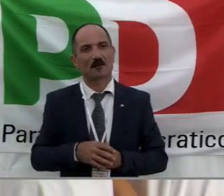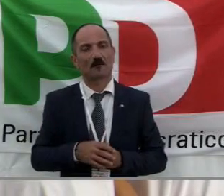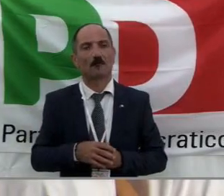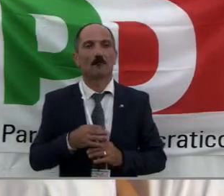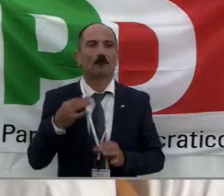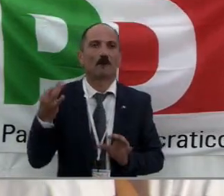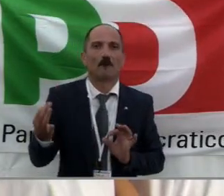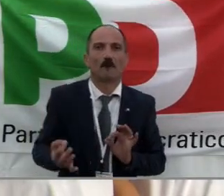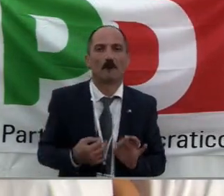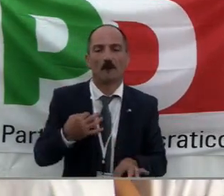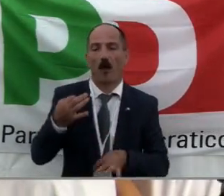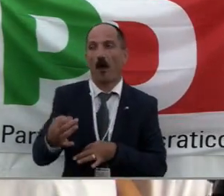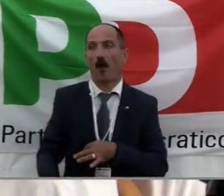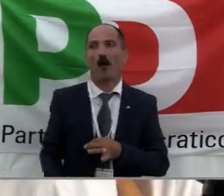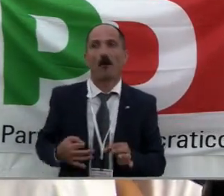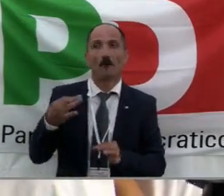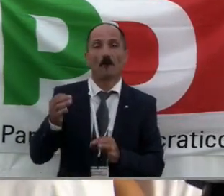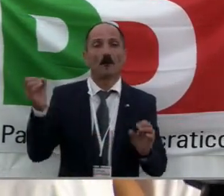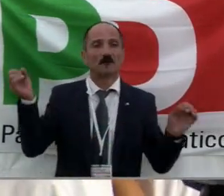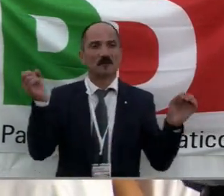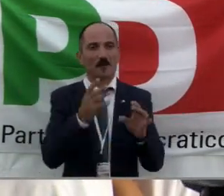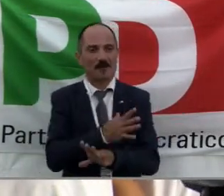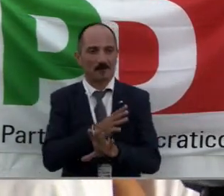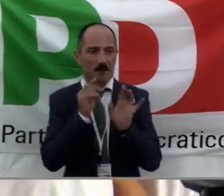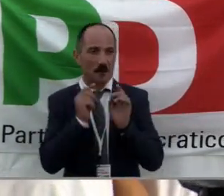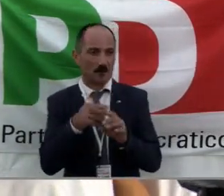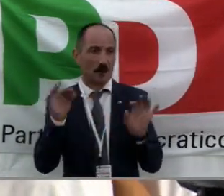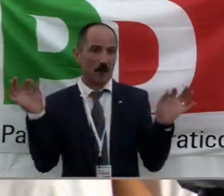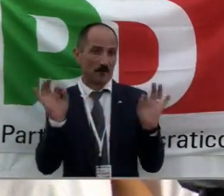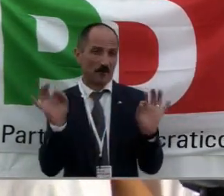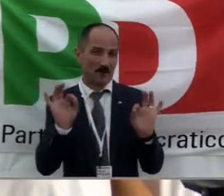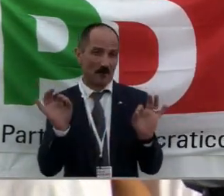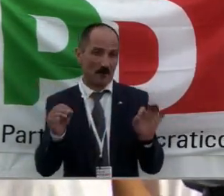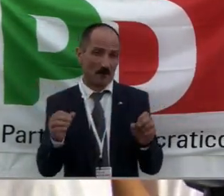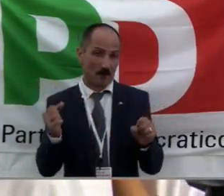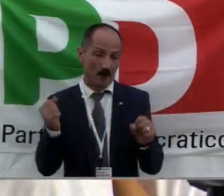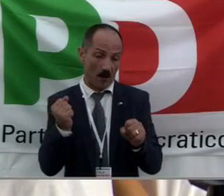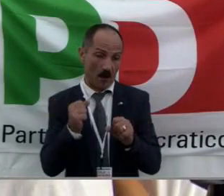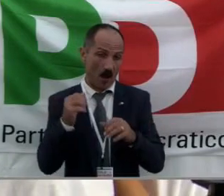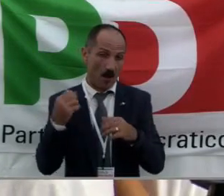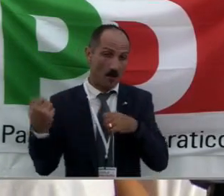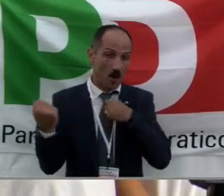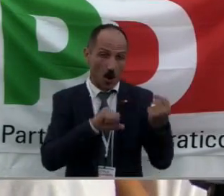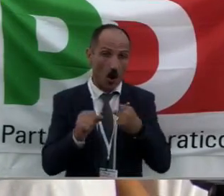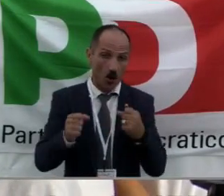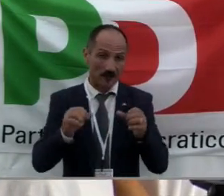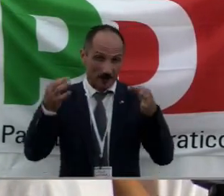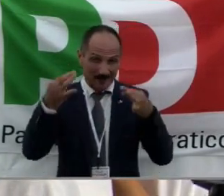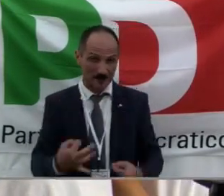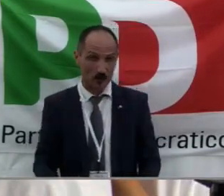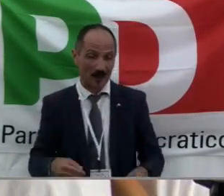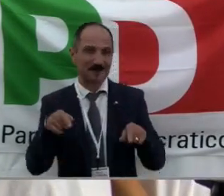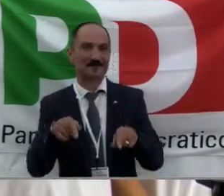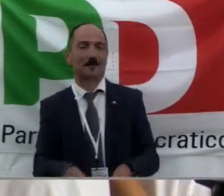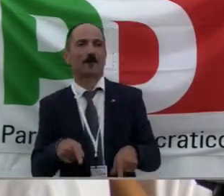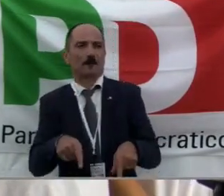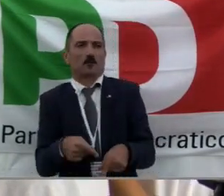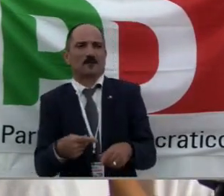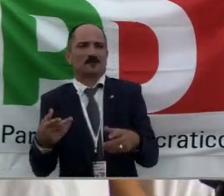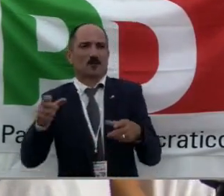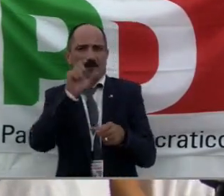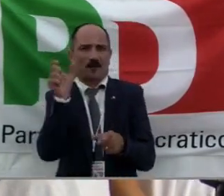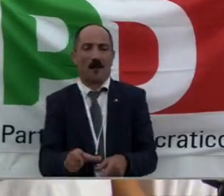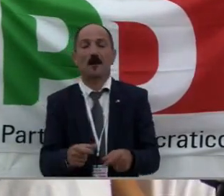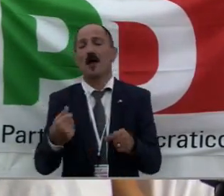spesso dimenticarsene, che la prima vera lotta per la sicurezza in questo paese è la